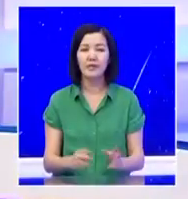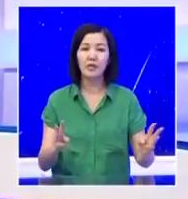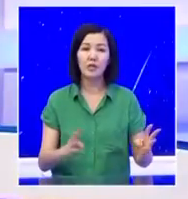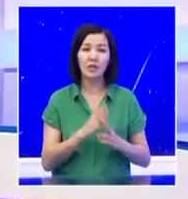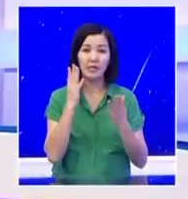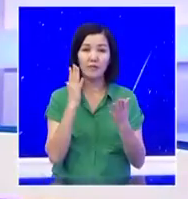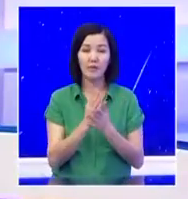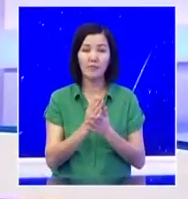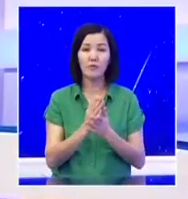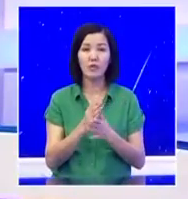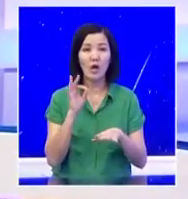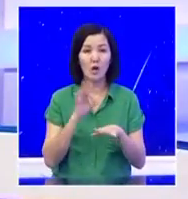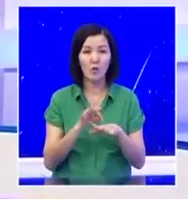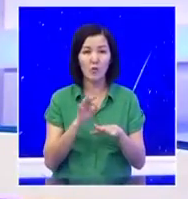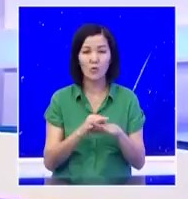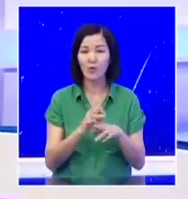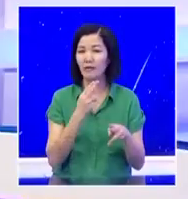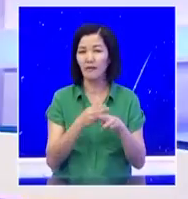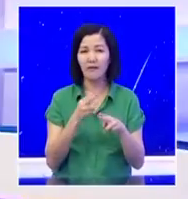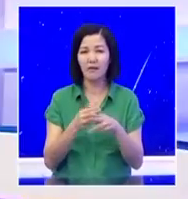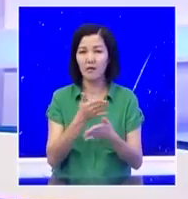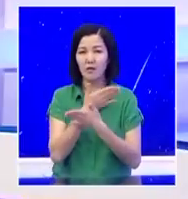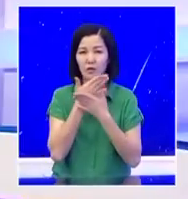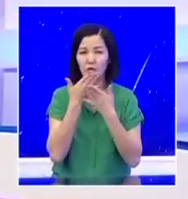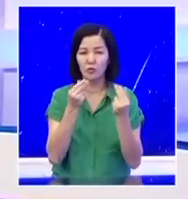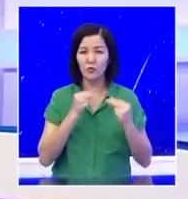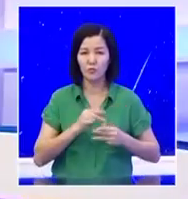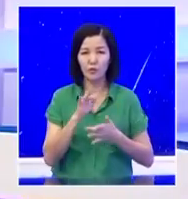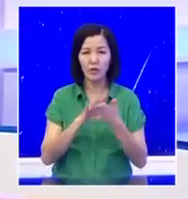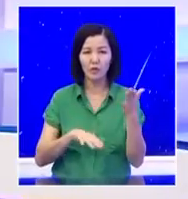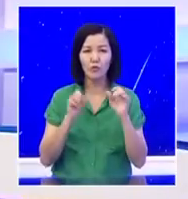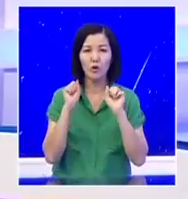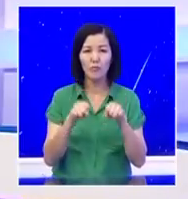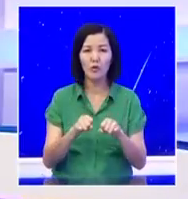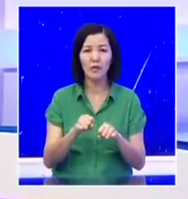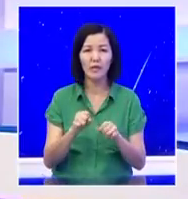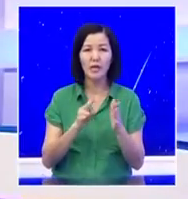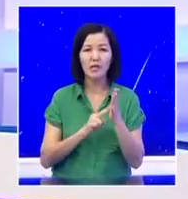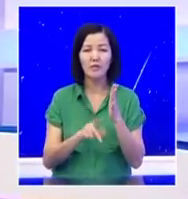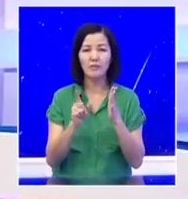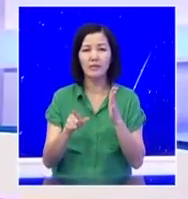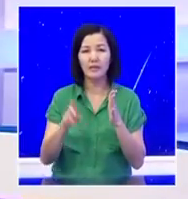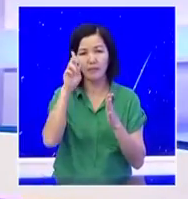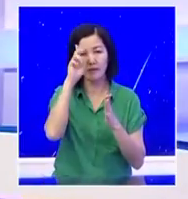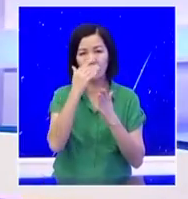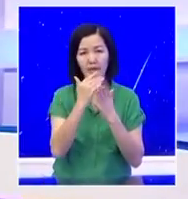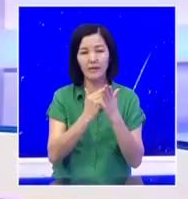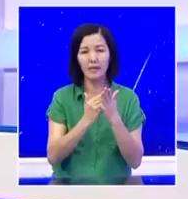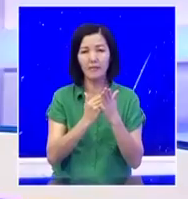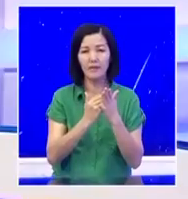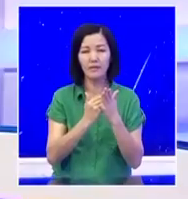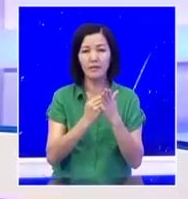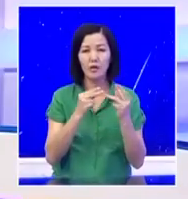Ниет болса, пандемия тұсында да жұмыс істеуге болады дейді сарқандық тұрғындар. Ауданда 70-тен аса адам мемлекеттік бағдарлама игілігін көріп